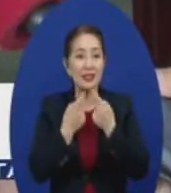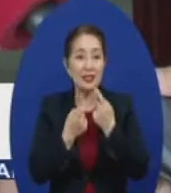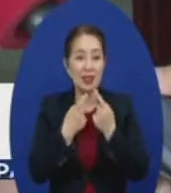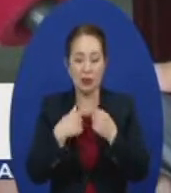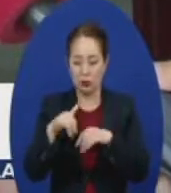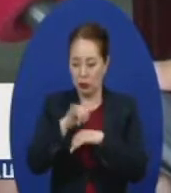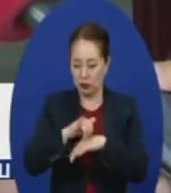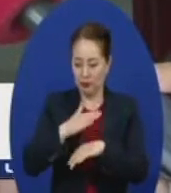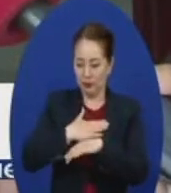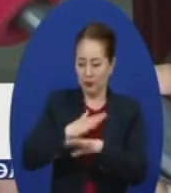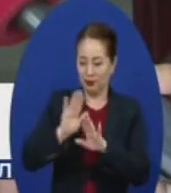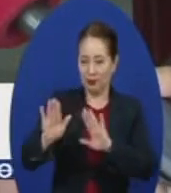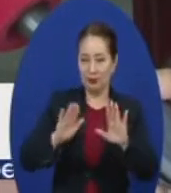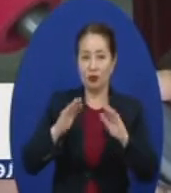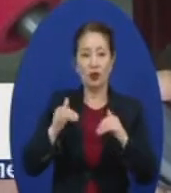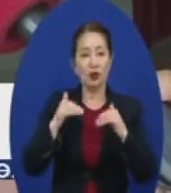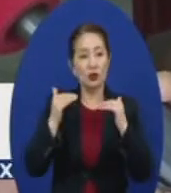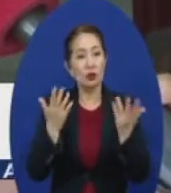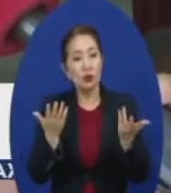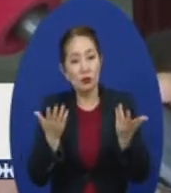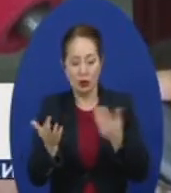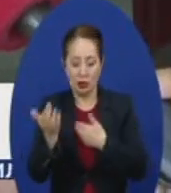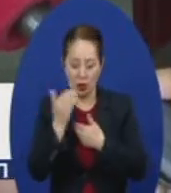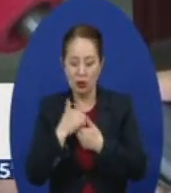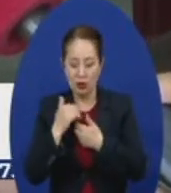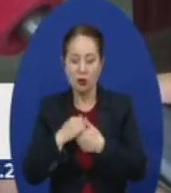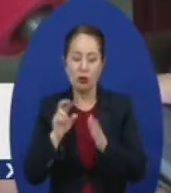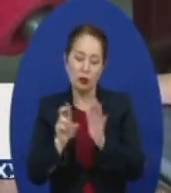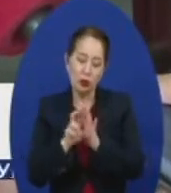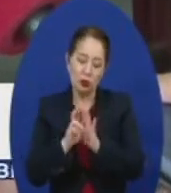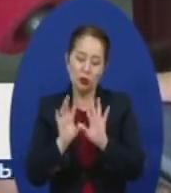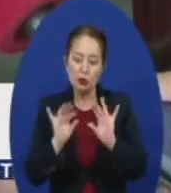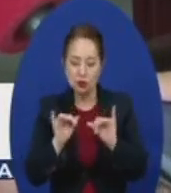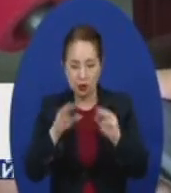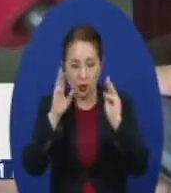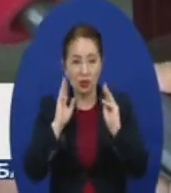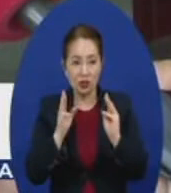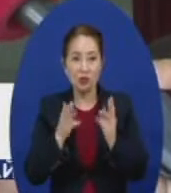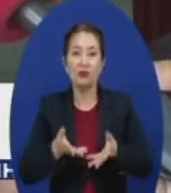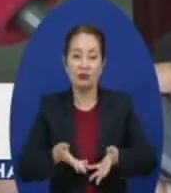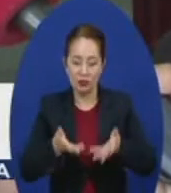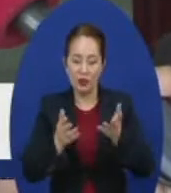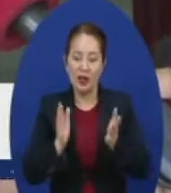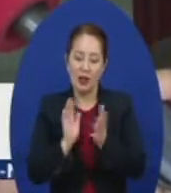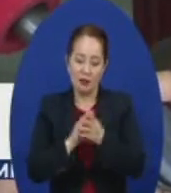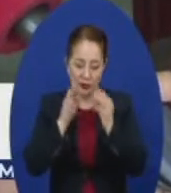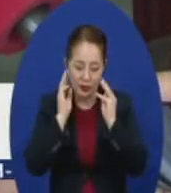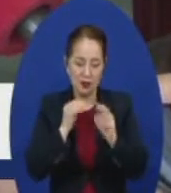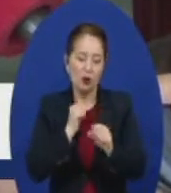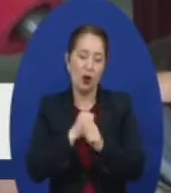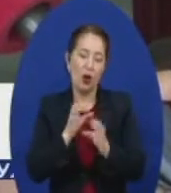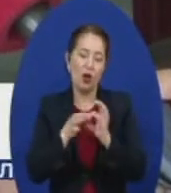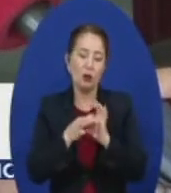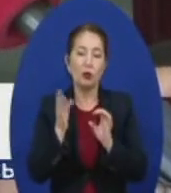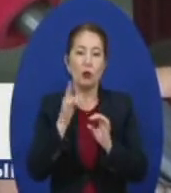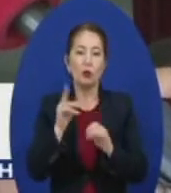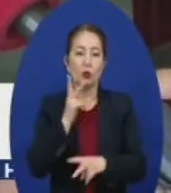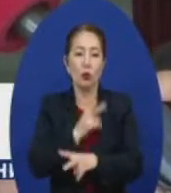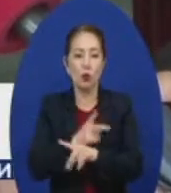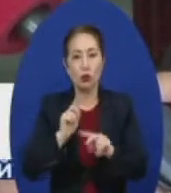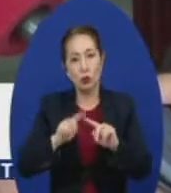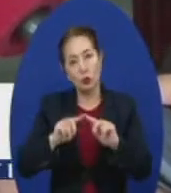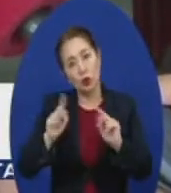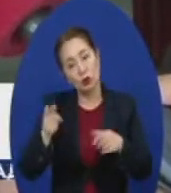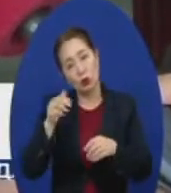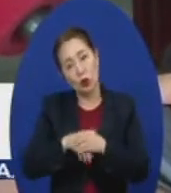ягаад улс орнлогоо хөгжлөгөө орох юм боломж олцоо өгөх шийдлүүдийг хамтын шийдлийн хүрээнд бол үндсэн хуулиндээ